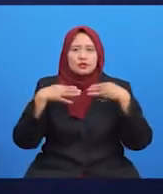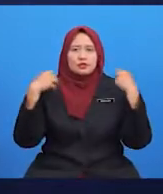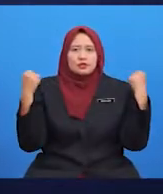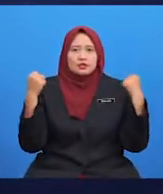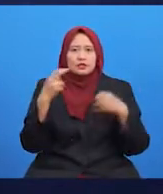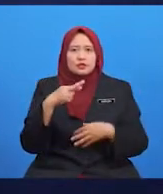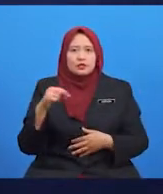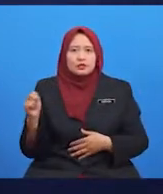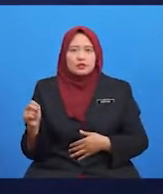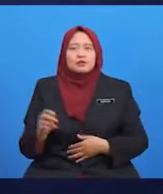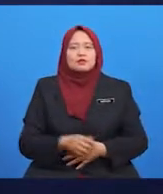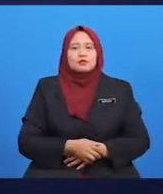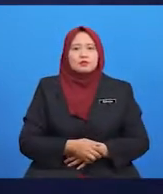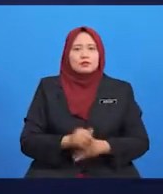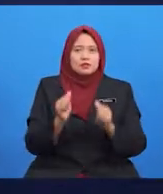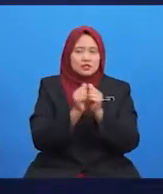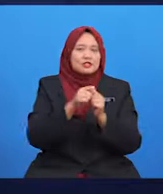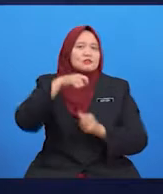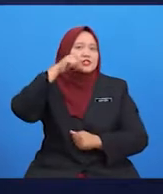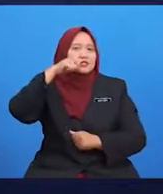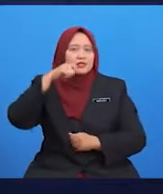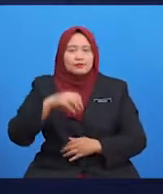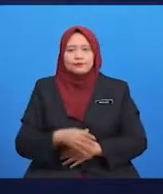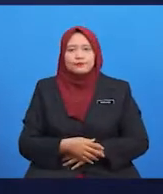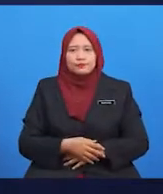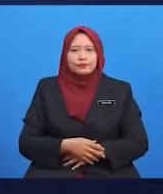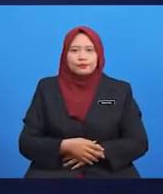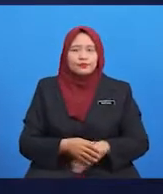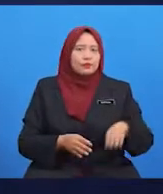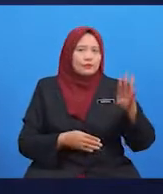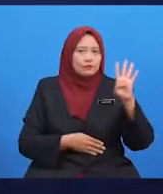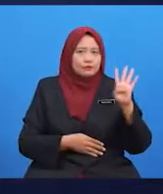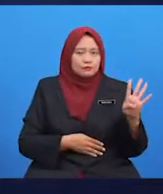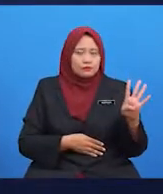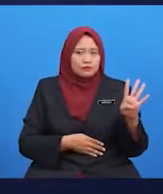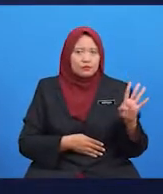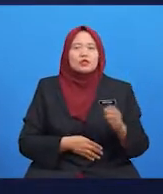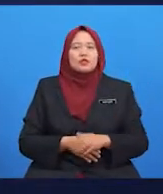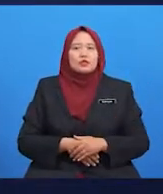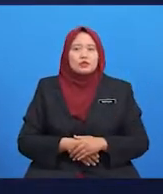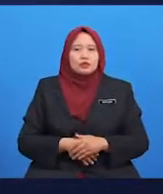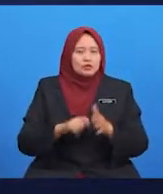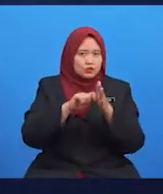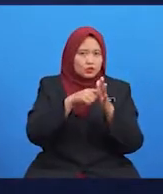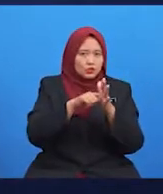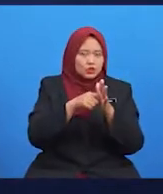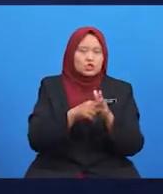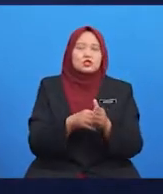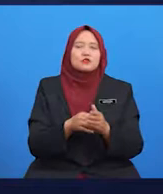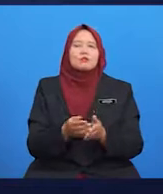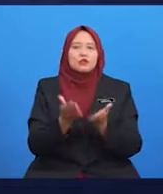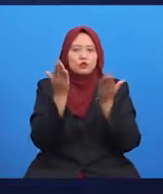rangkap 4, pelajar dapat melihat kata kunci berdoa dan